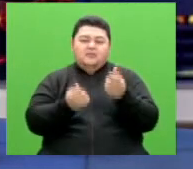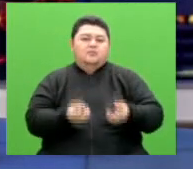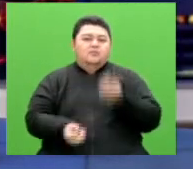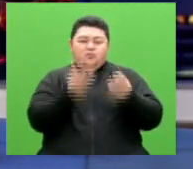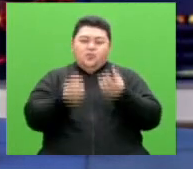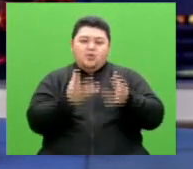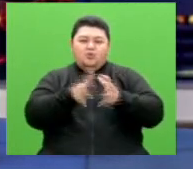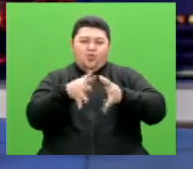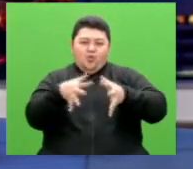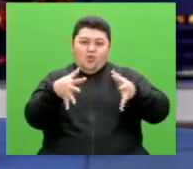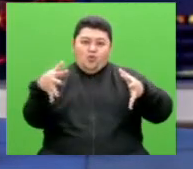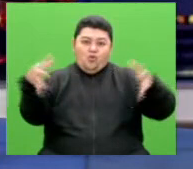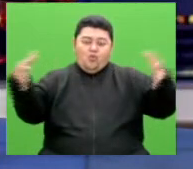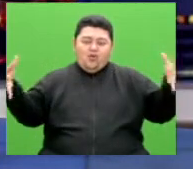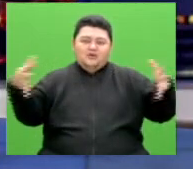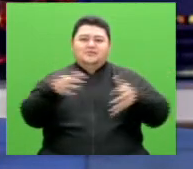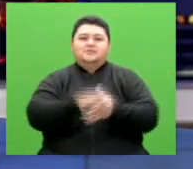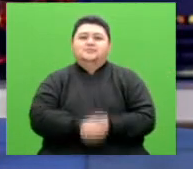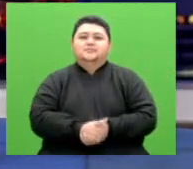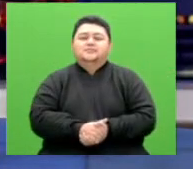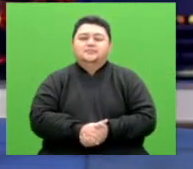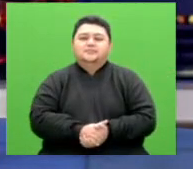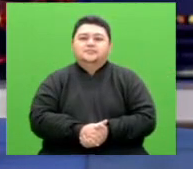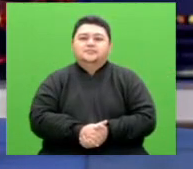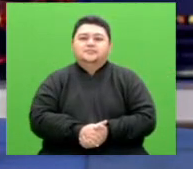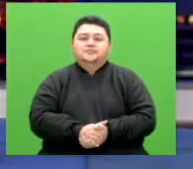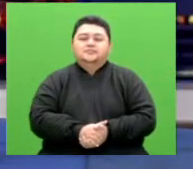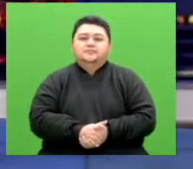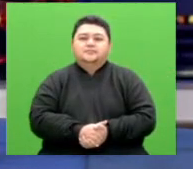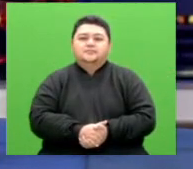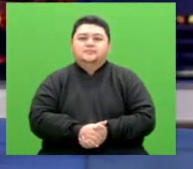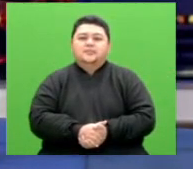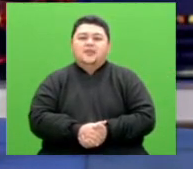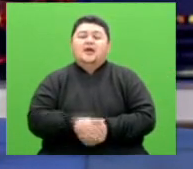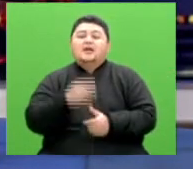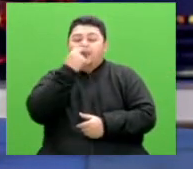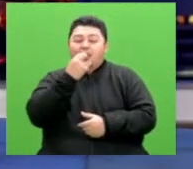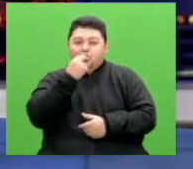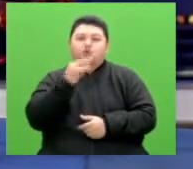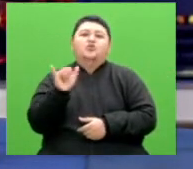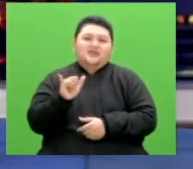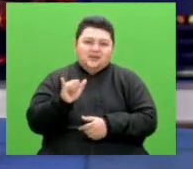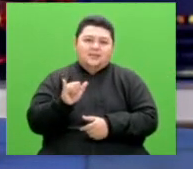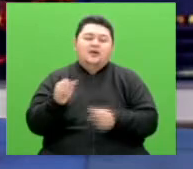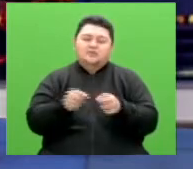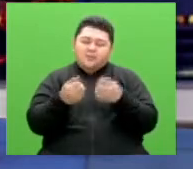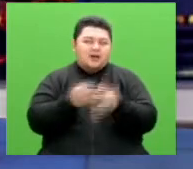juga masih terlihat di TPA Saribukti, Kecamatan Cipatat, Kabupaten Bandung Barat yang sudah 2 pekan